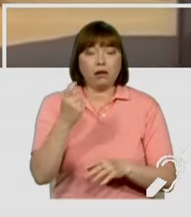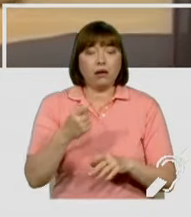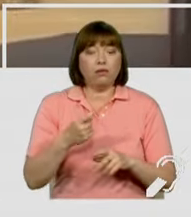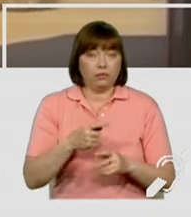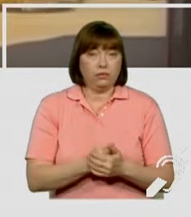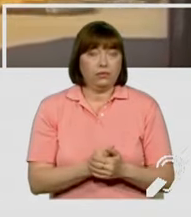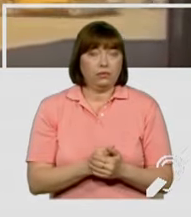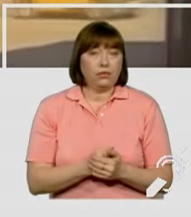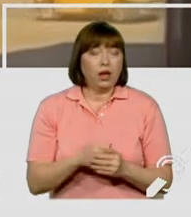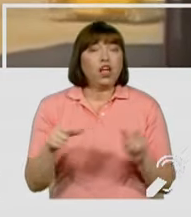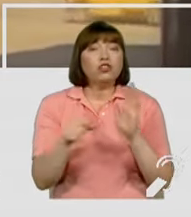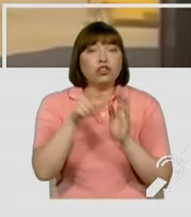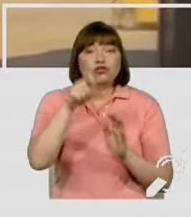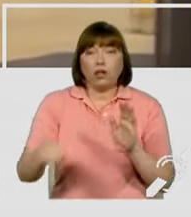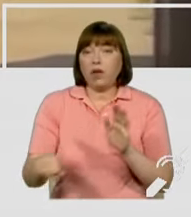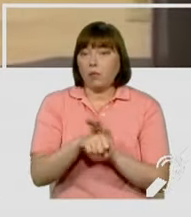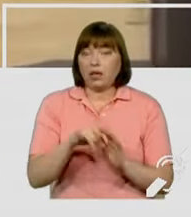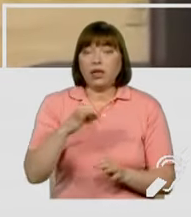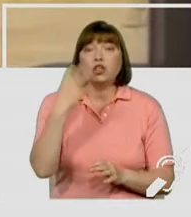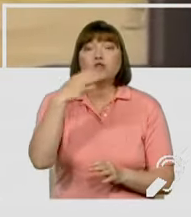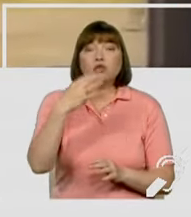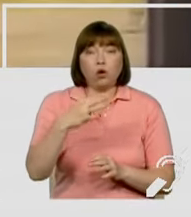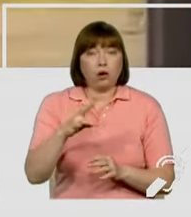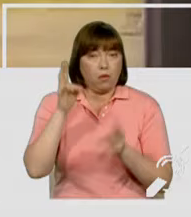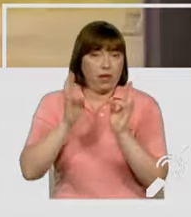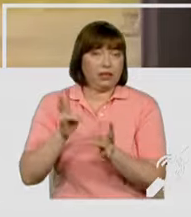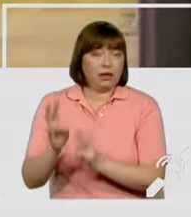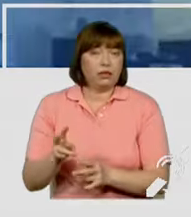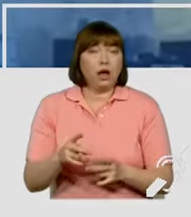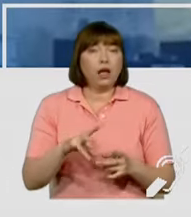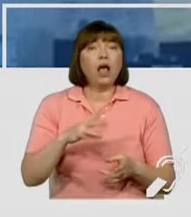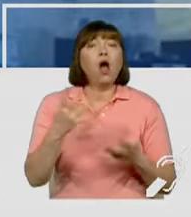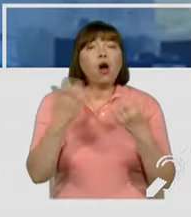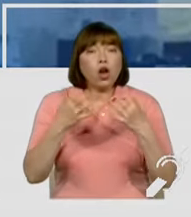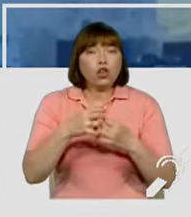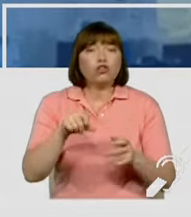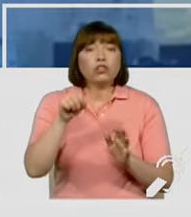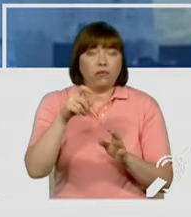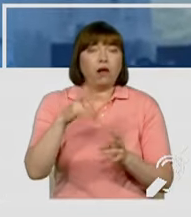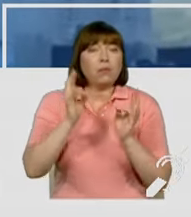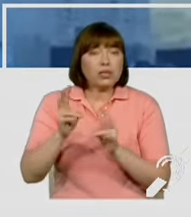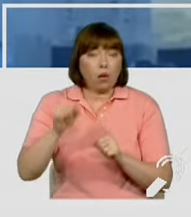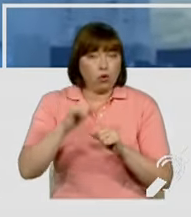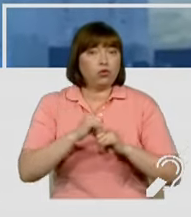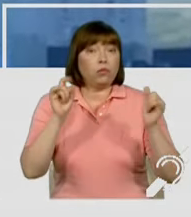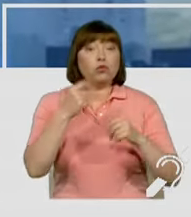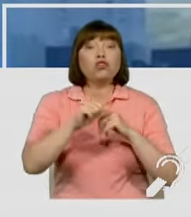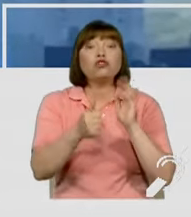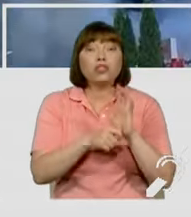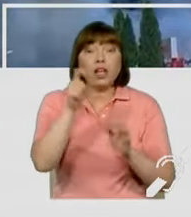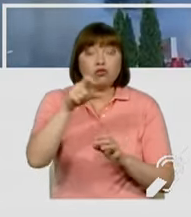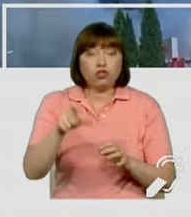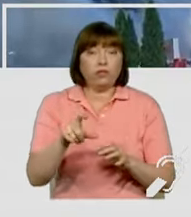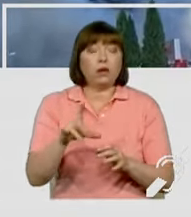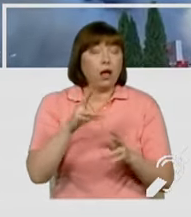zonă rezidențială. 6 oameni au murit, iar 40 au fost răniți. Cifra victimelor ar putea să crească pentru că alte 16 persoane